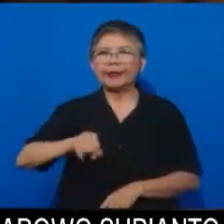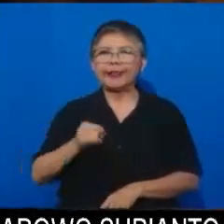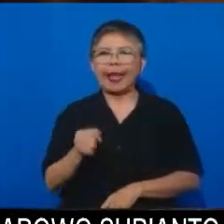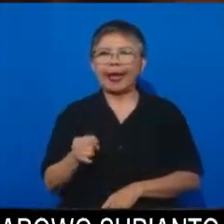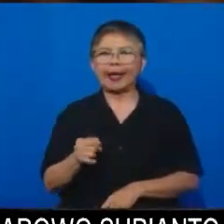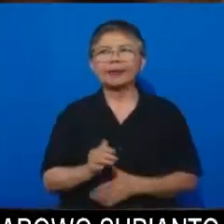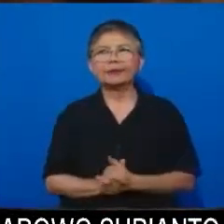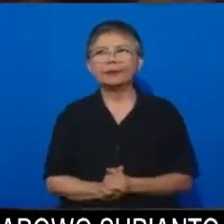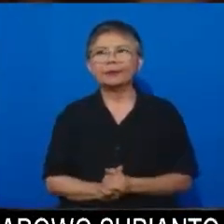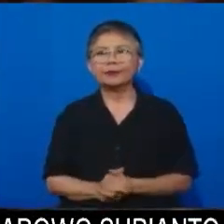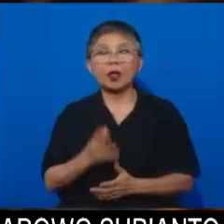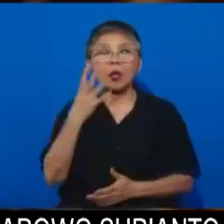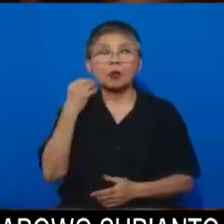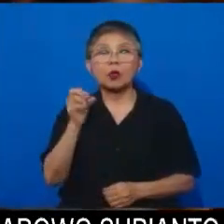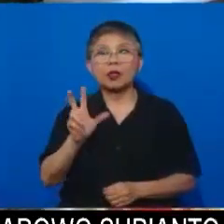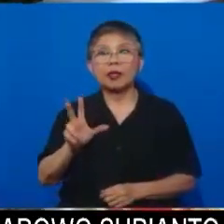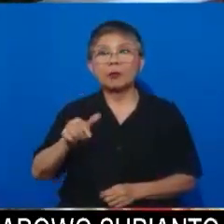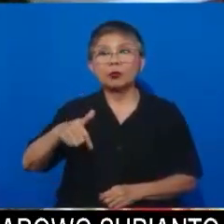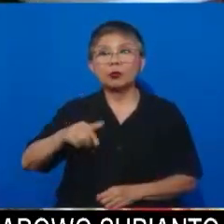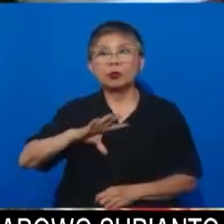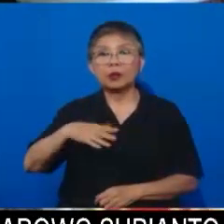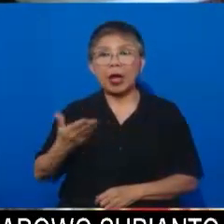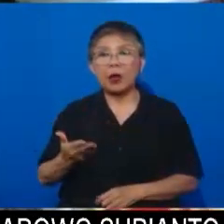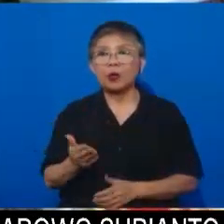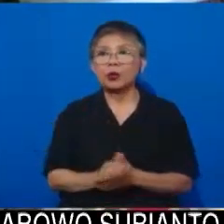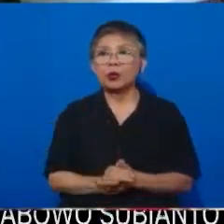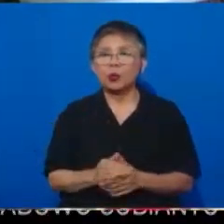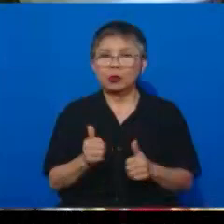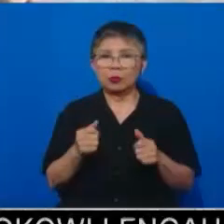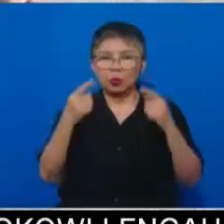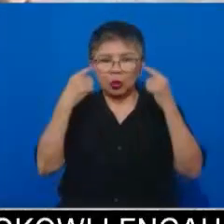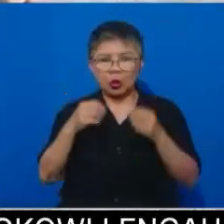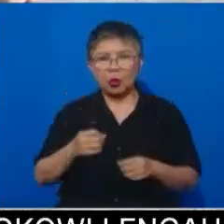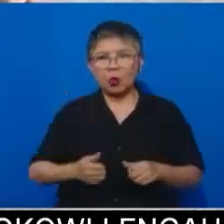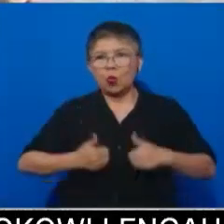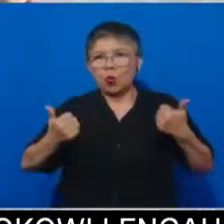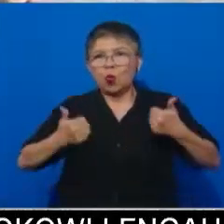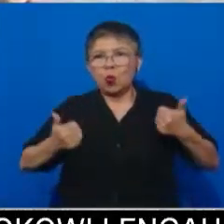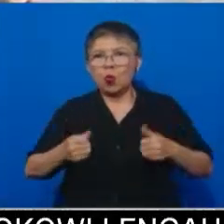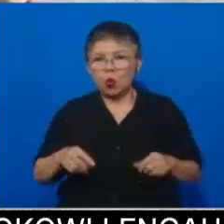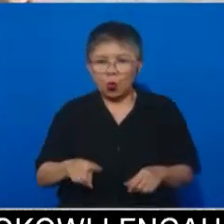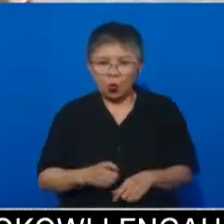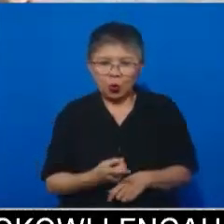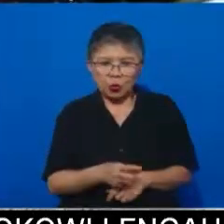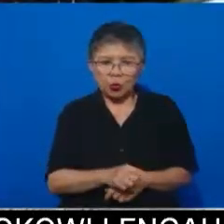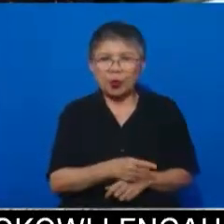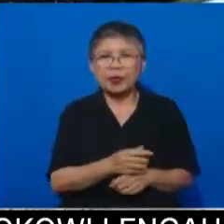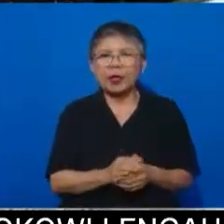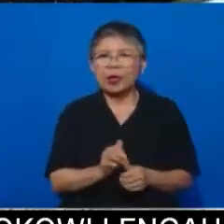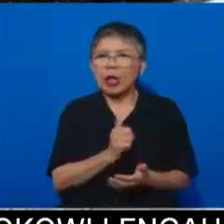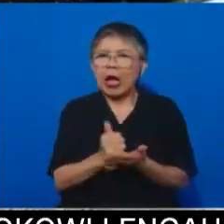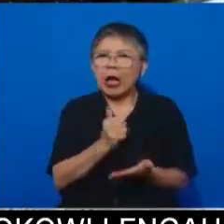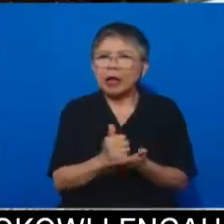spesial ya pengalaman 37 tahun memang tak bisa dipungkiri ya kualitas olahannya belut yang masih basah benar-benar